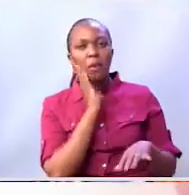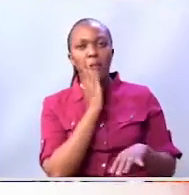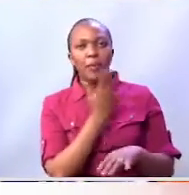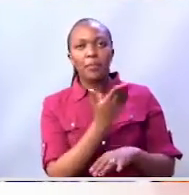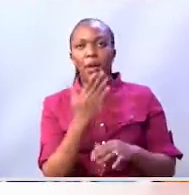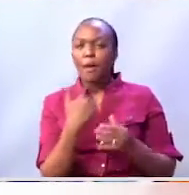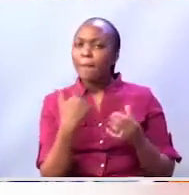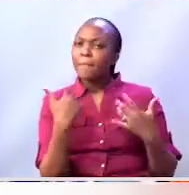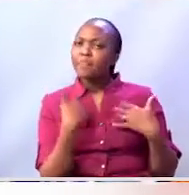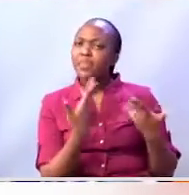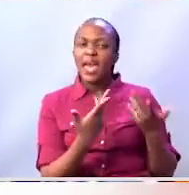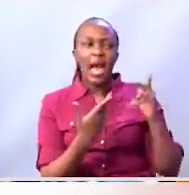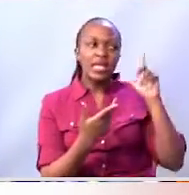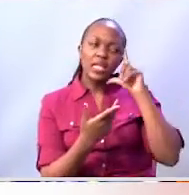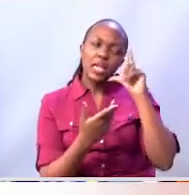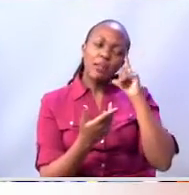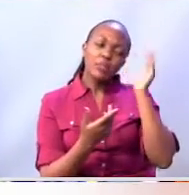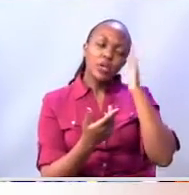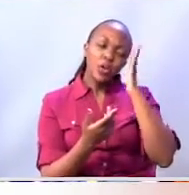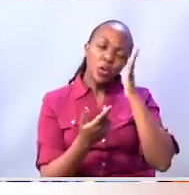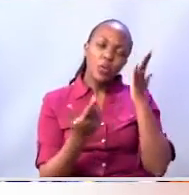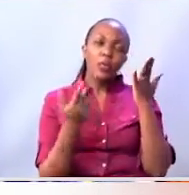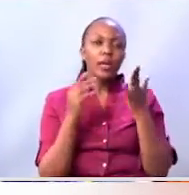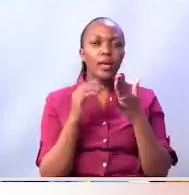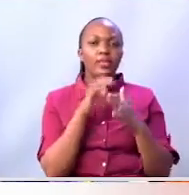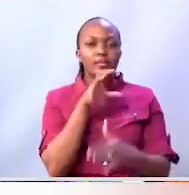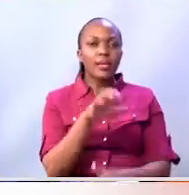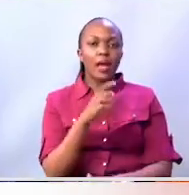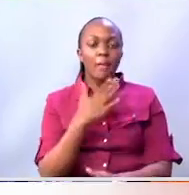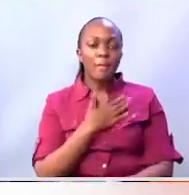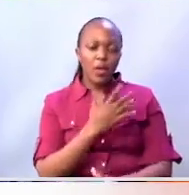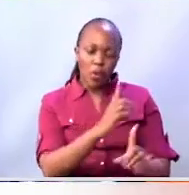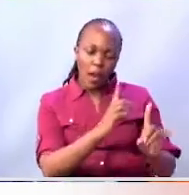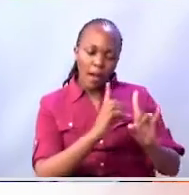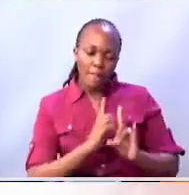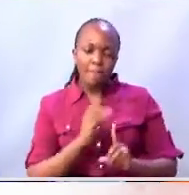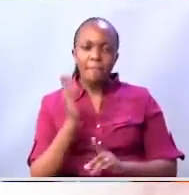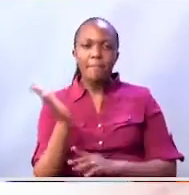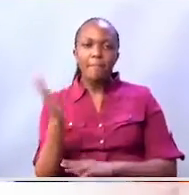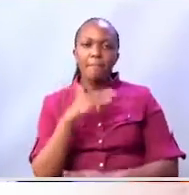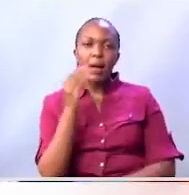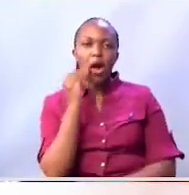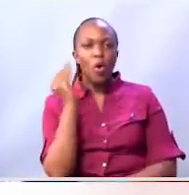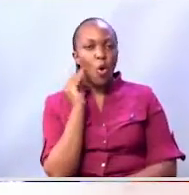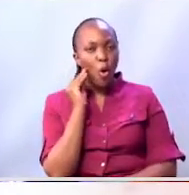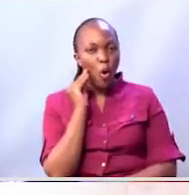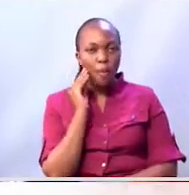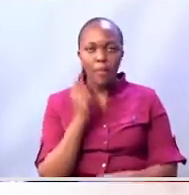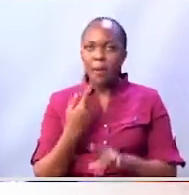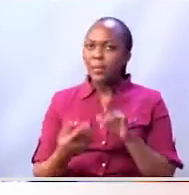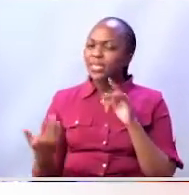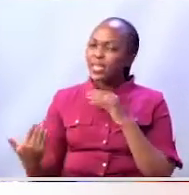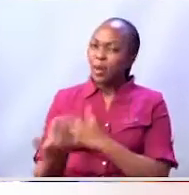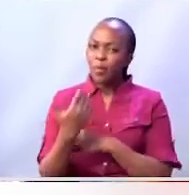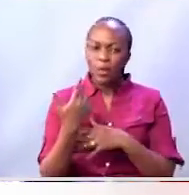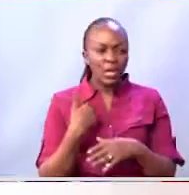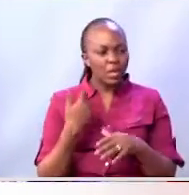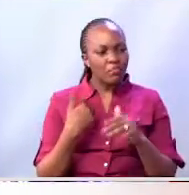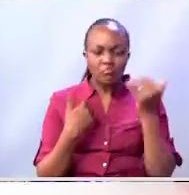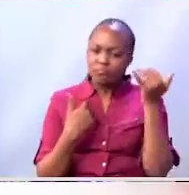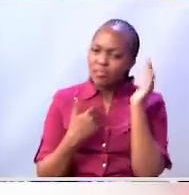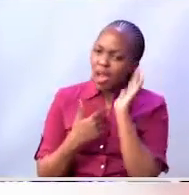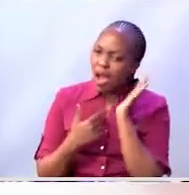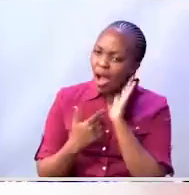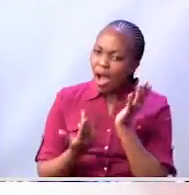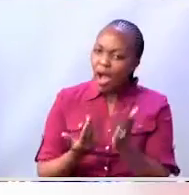wangu atakuja asubuhi kwa nyumba. Nikuamka asubuhi nikapata maneno mtoto wako